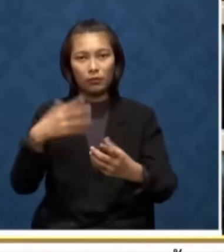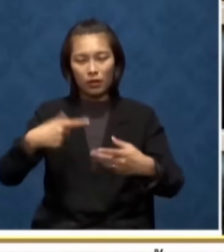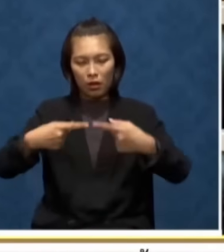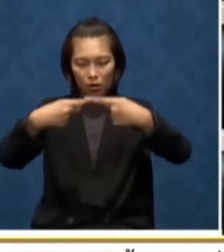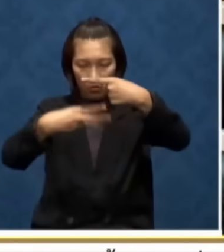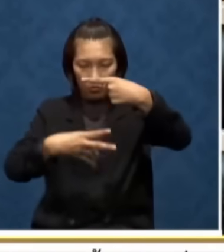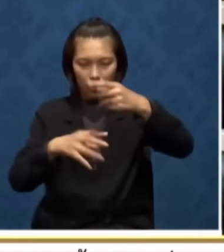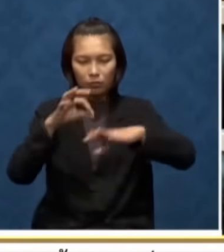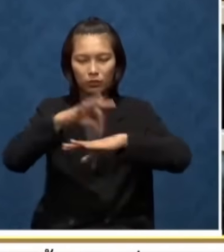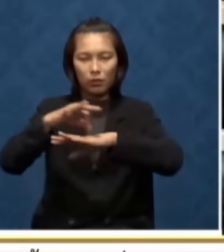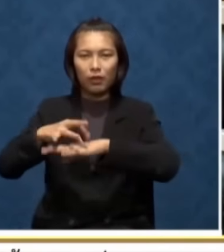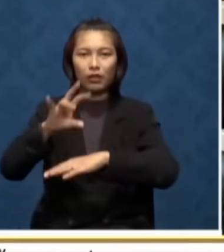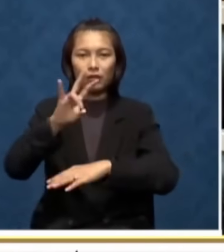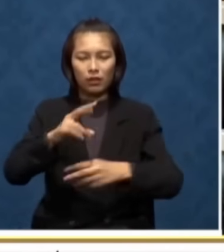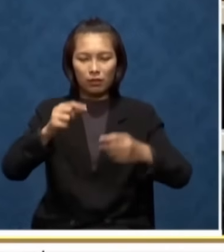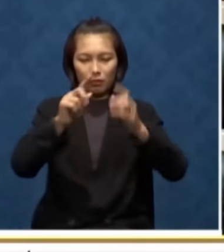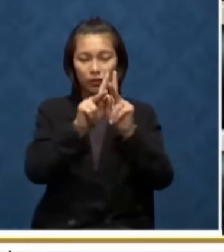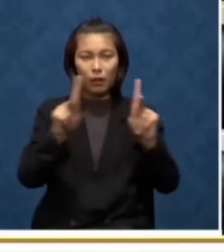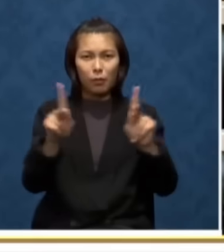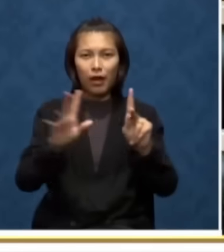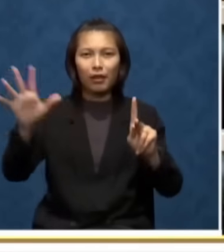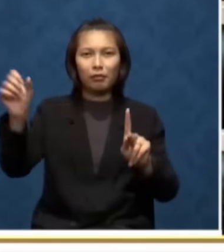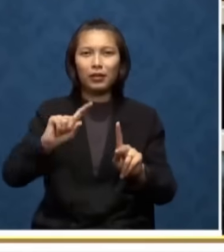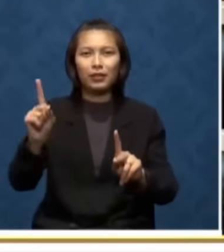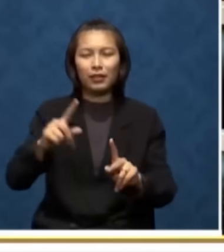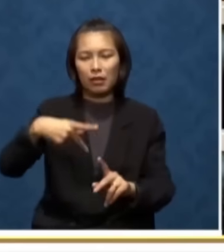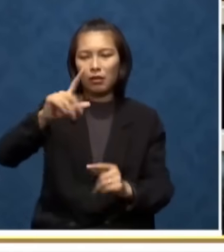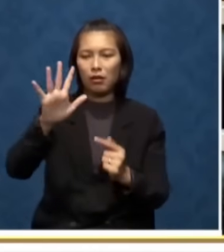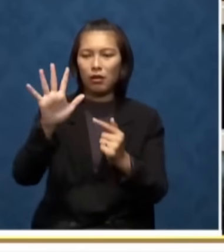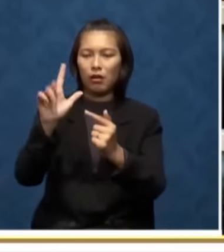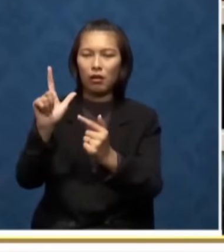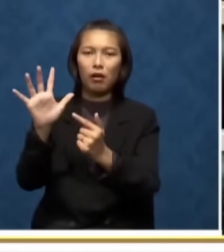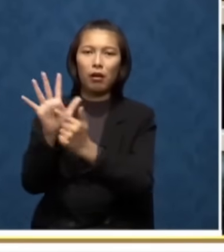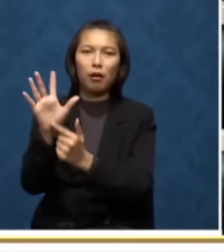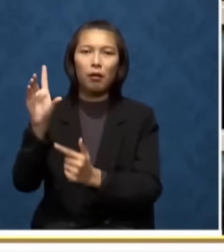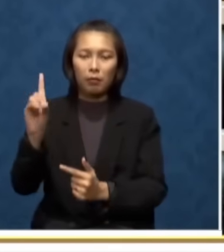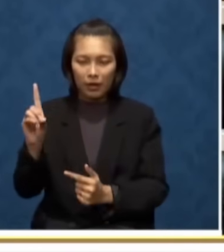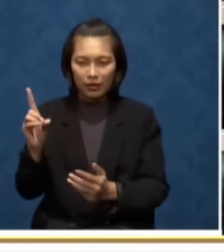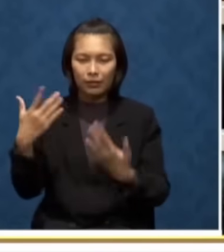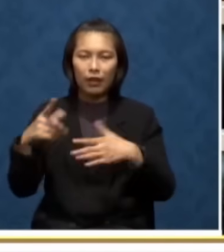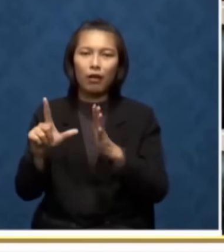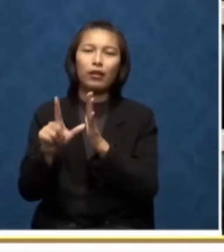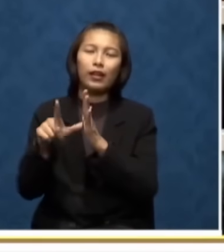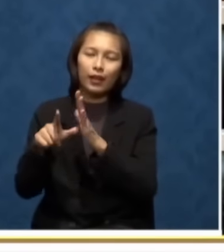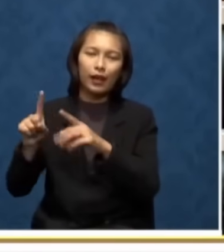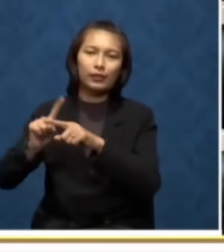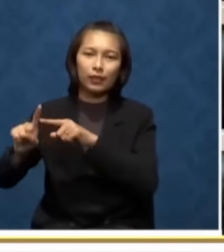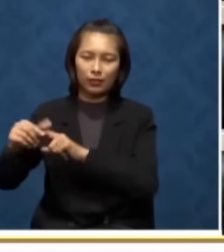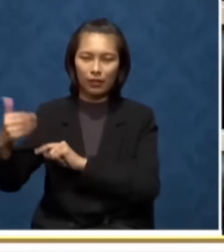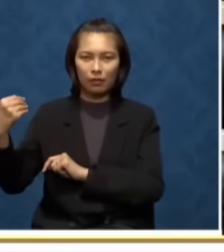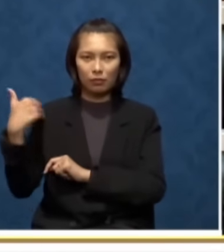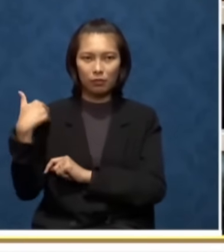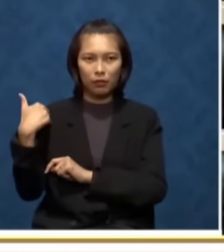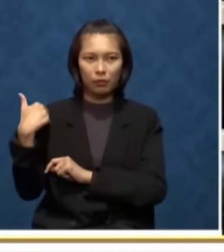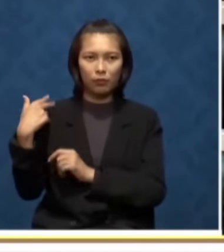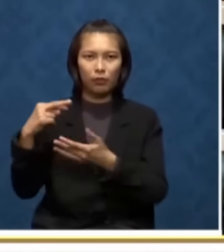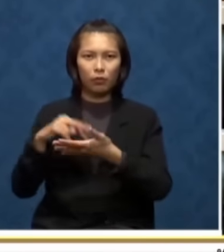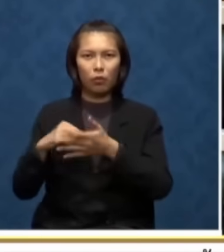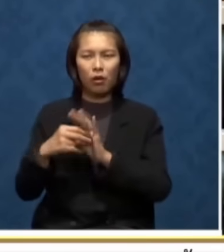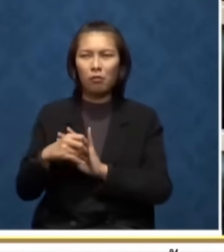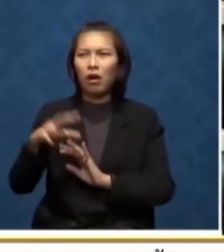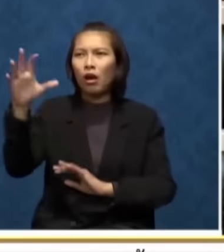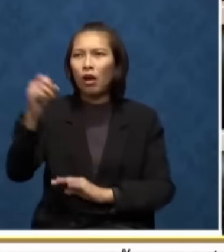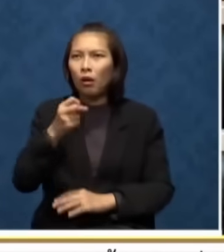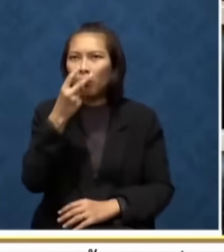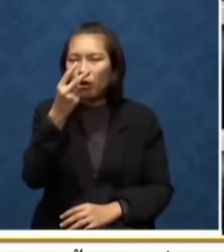ที่เป็นกรรมการจะมาจากปลัดแต่ละกระทรวงรวมถึงเลขาธิการกสทชแค่ที่มาของ